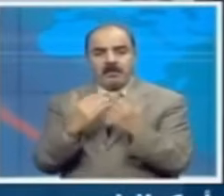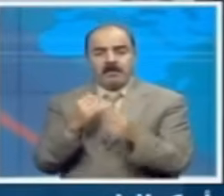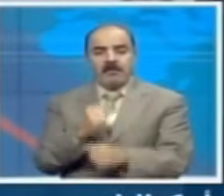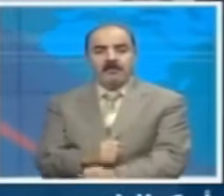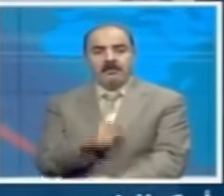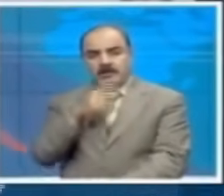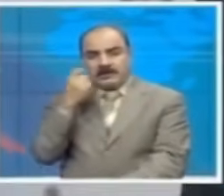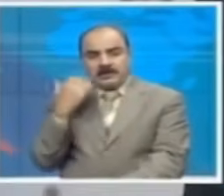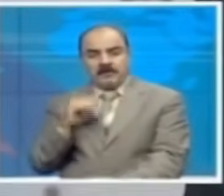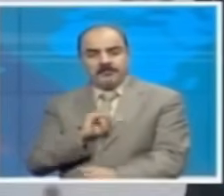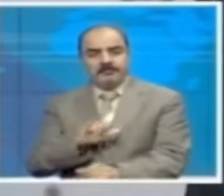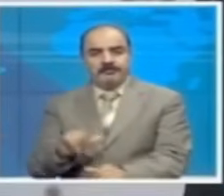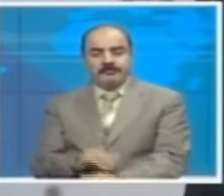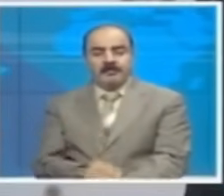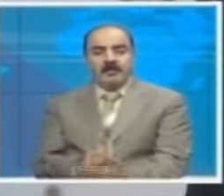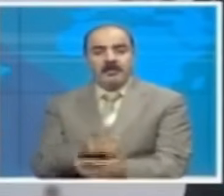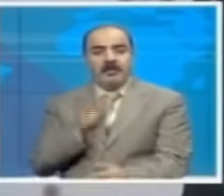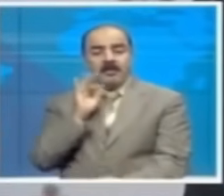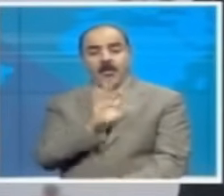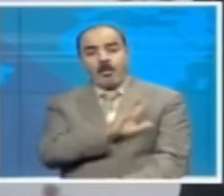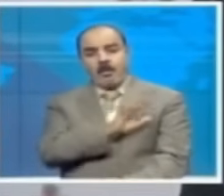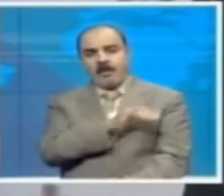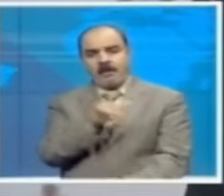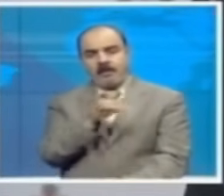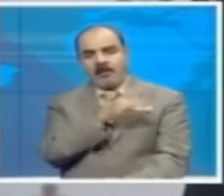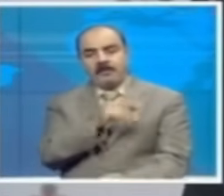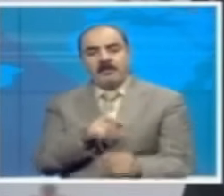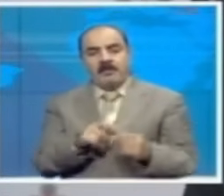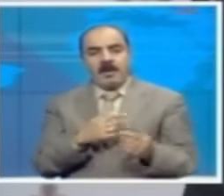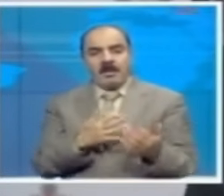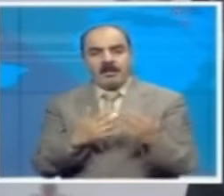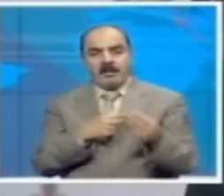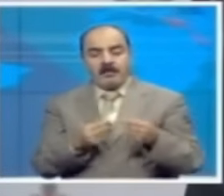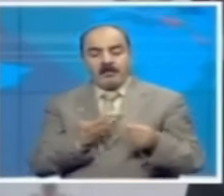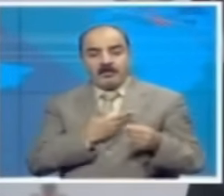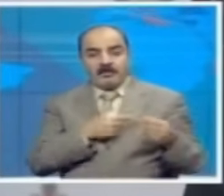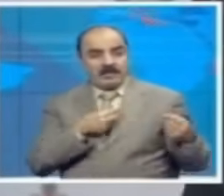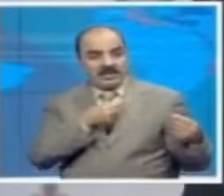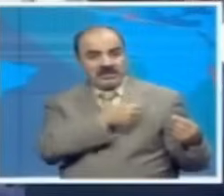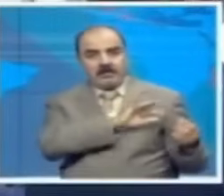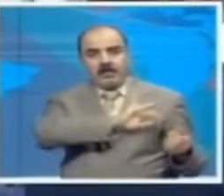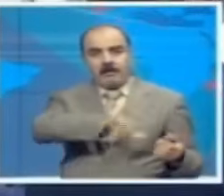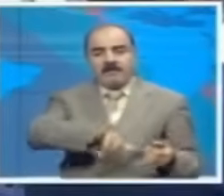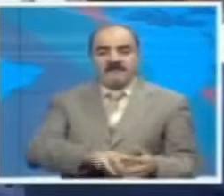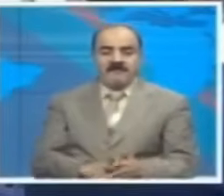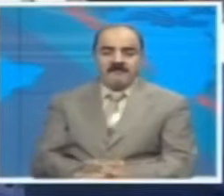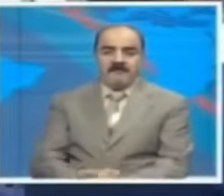الصيف. وجدد بوتين اتهامه للغرب باستخدام كييف لتسوية مشكلاته مع روسيا.